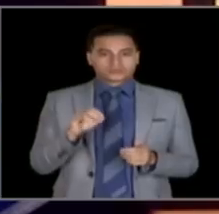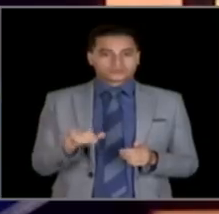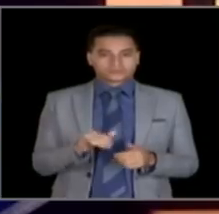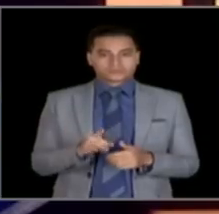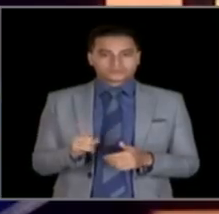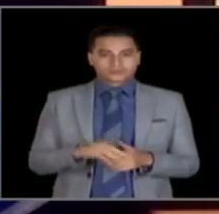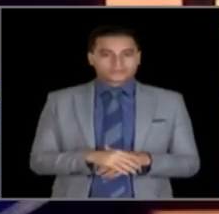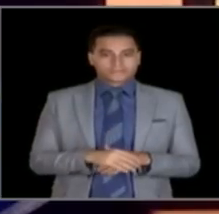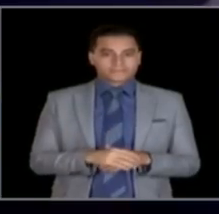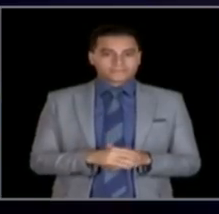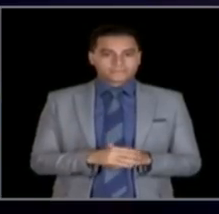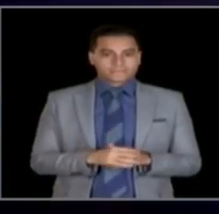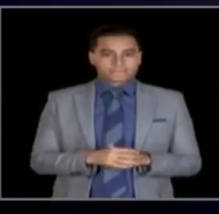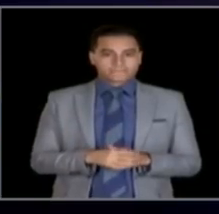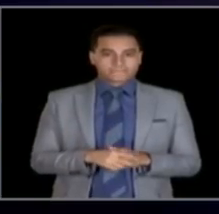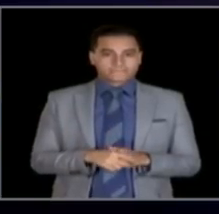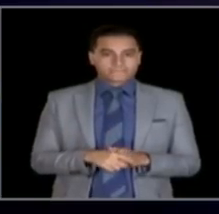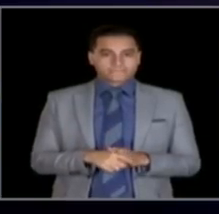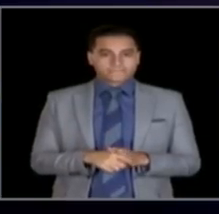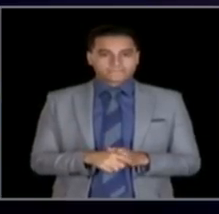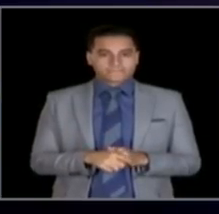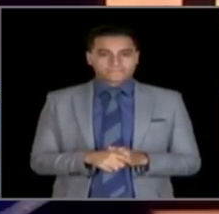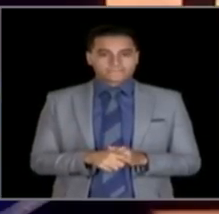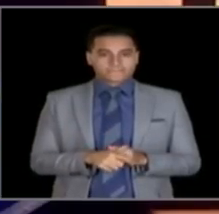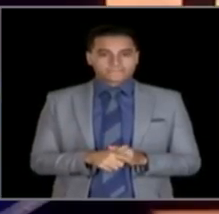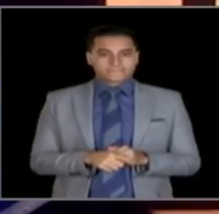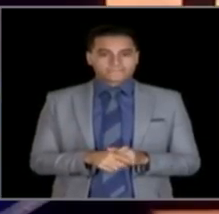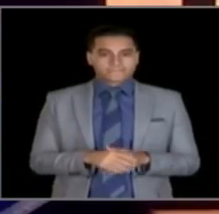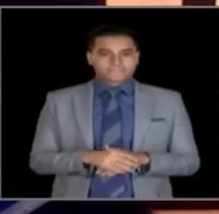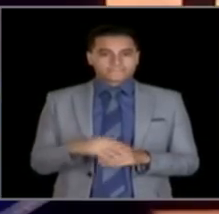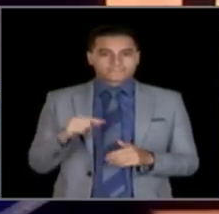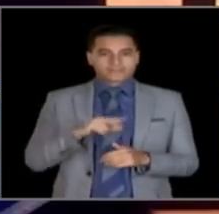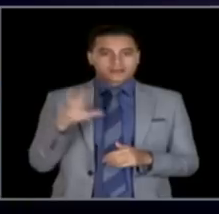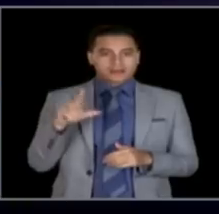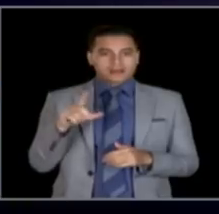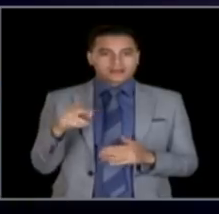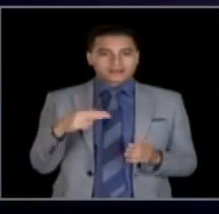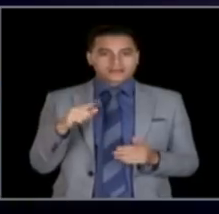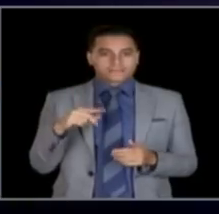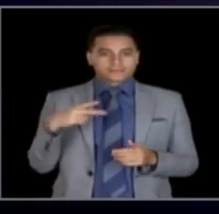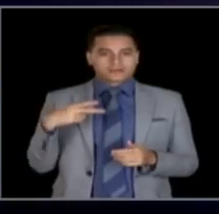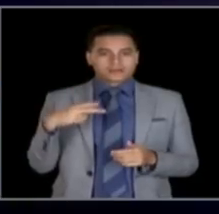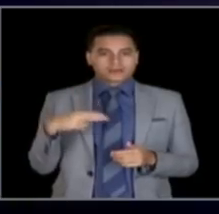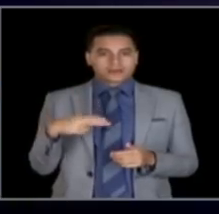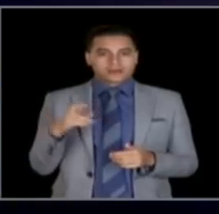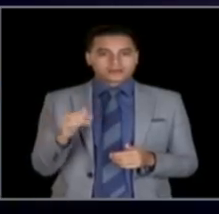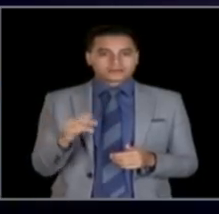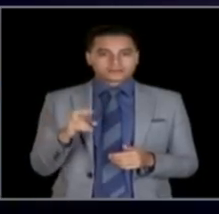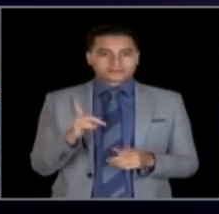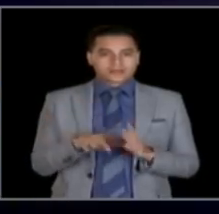لا لا، إجابتك التانية اللي أنت كتبتها إيه؟ دلال عبد العزيز. دلال عبد العزيز كانت عاملة